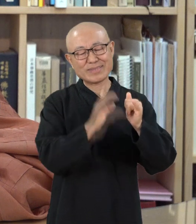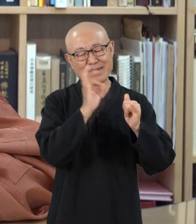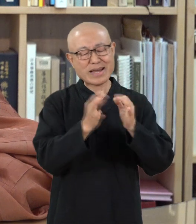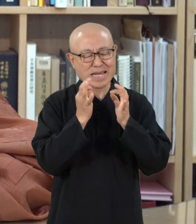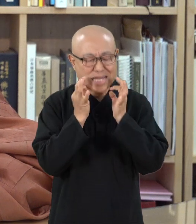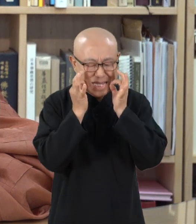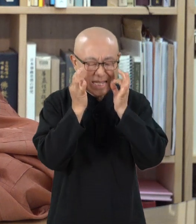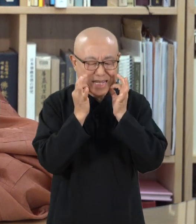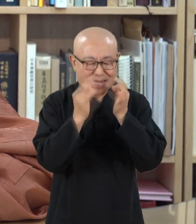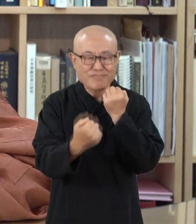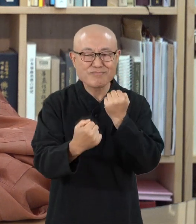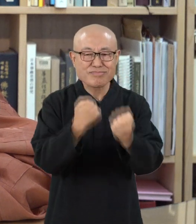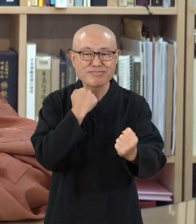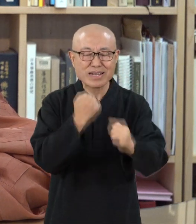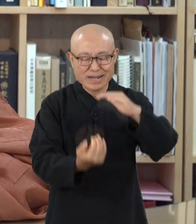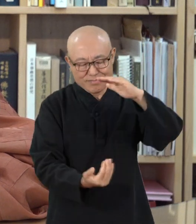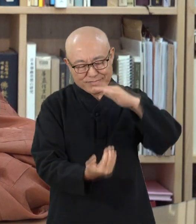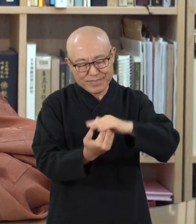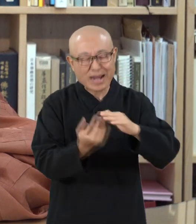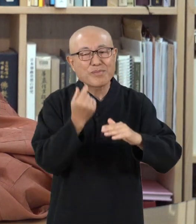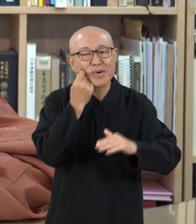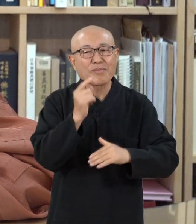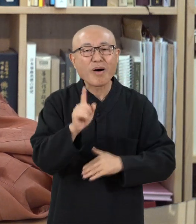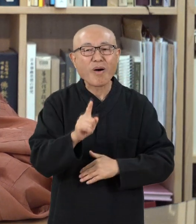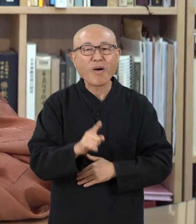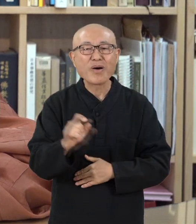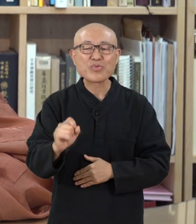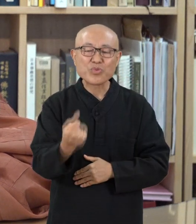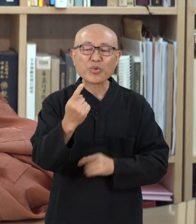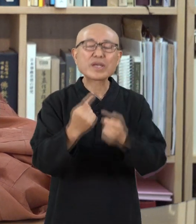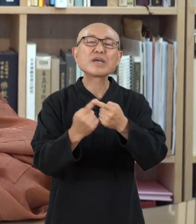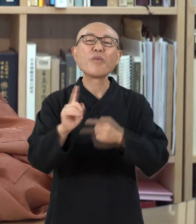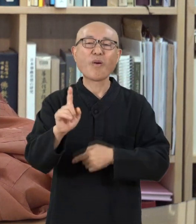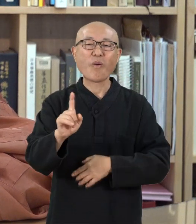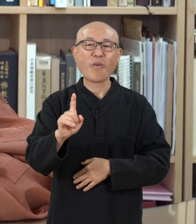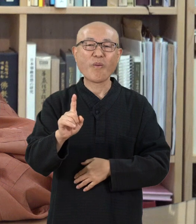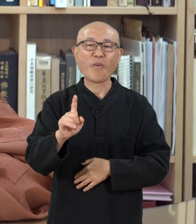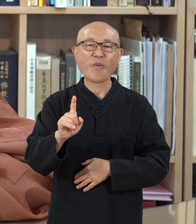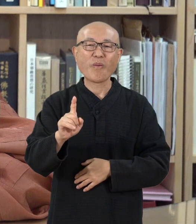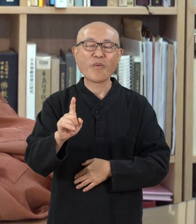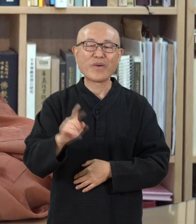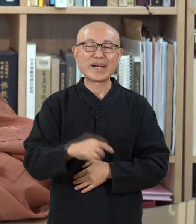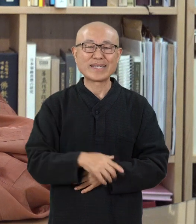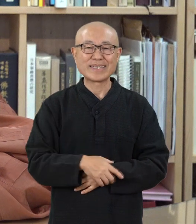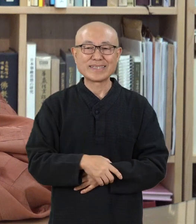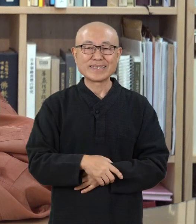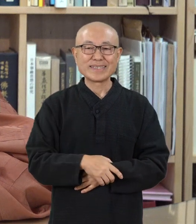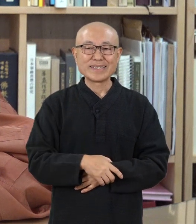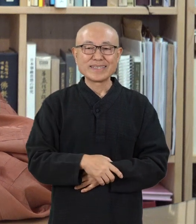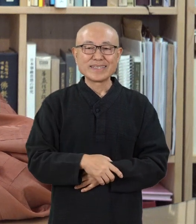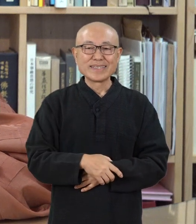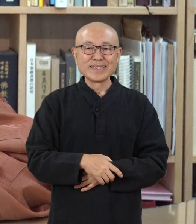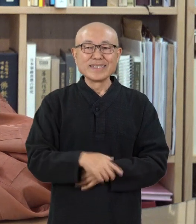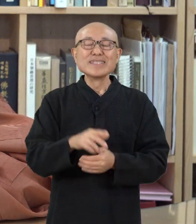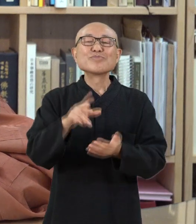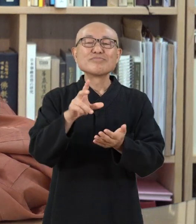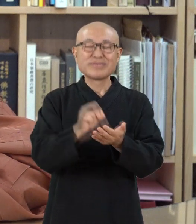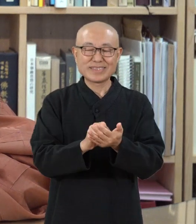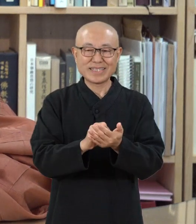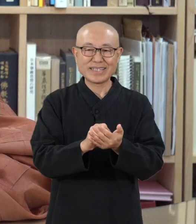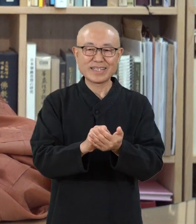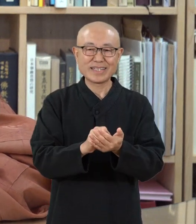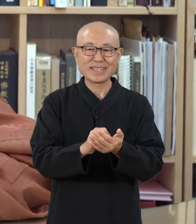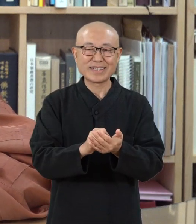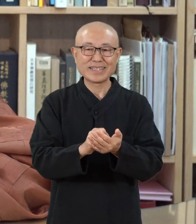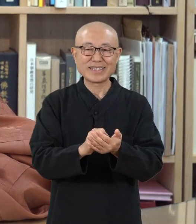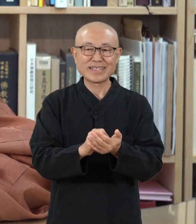노력했는데도 구현되지 않는 것은 그 원인, 문제가 어디에 있을까? 이것은 만물의